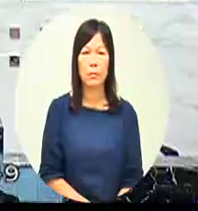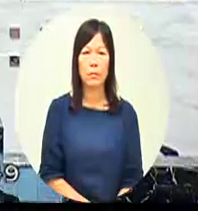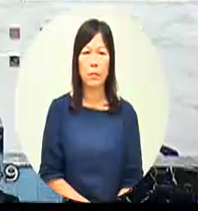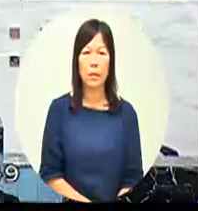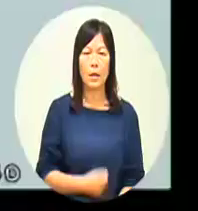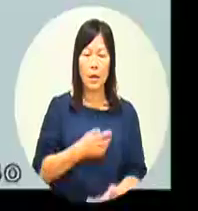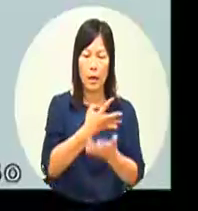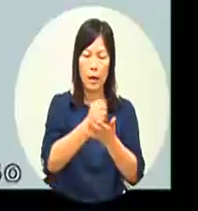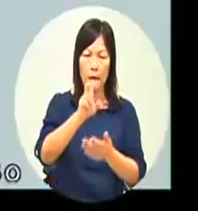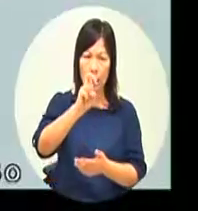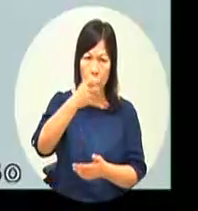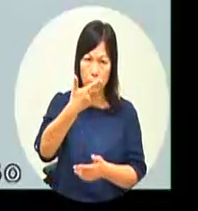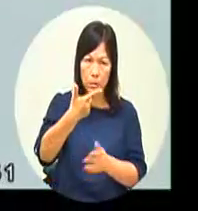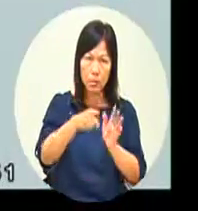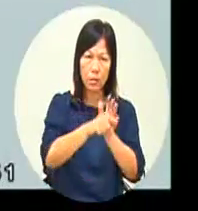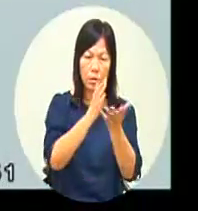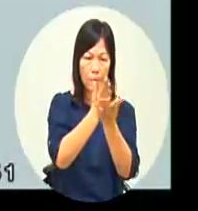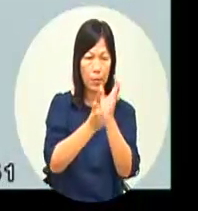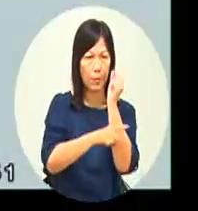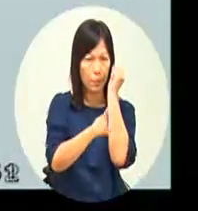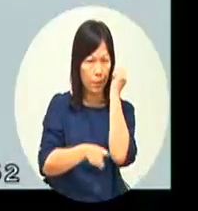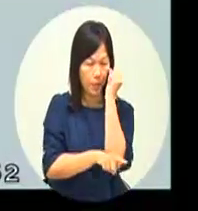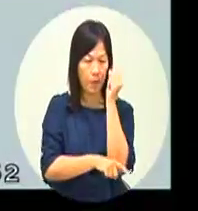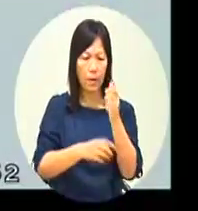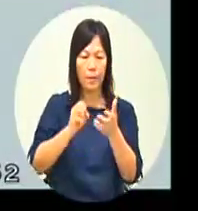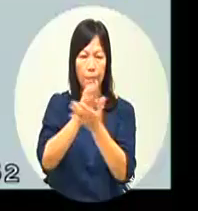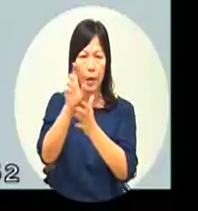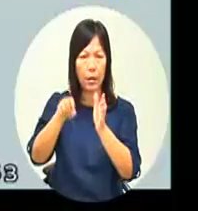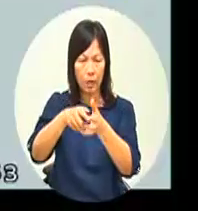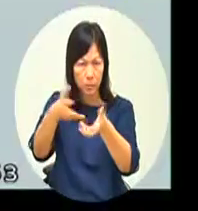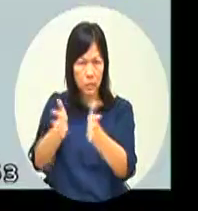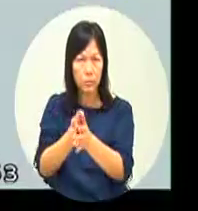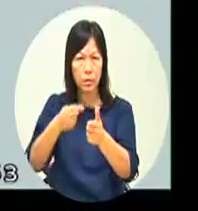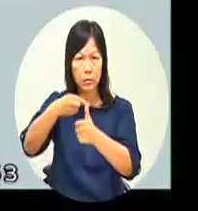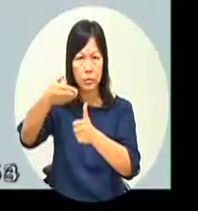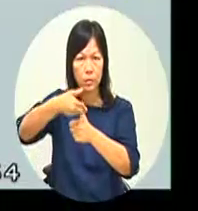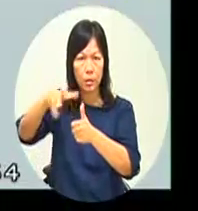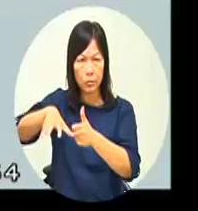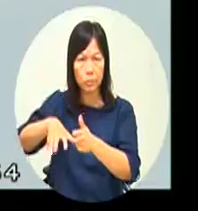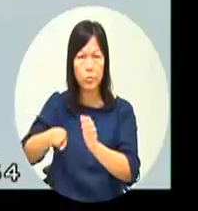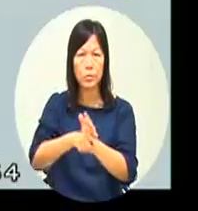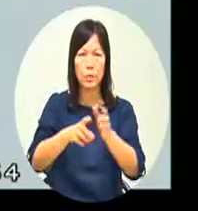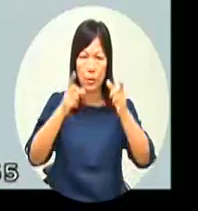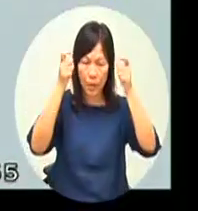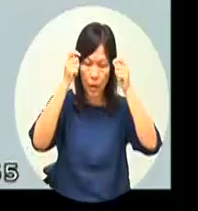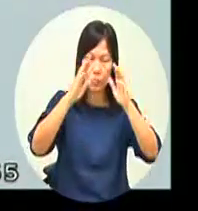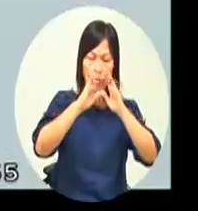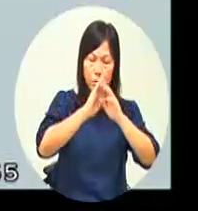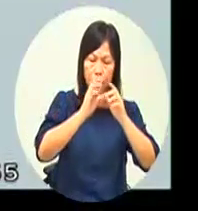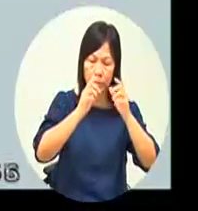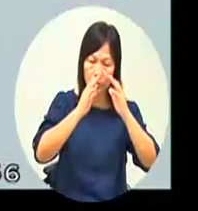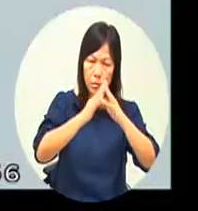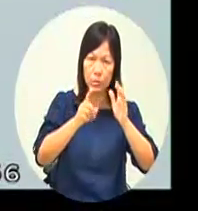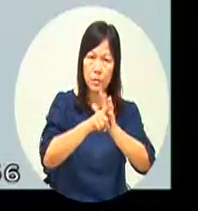案号二十六类别法规报告机关高雄市政府教育局案由高雄市